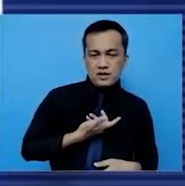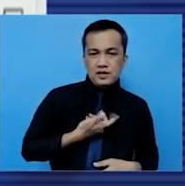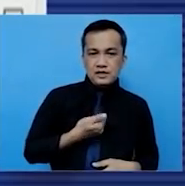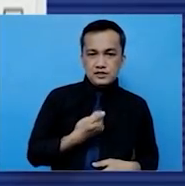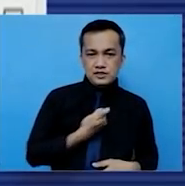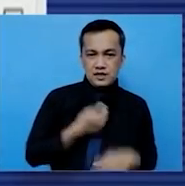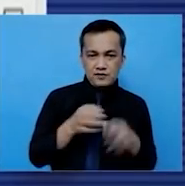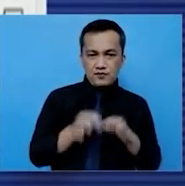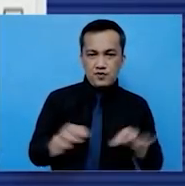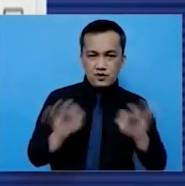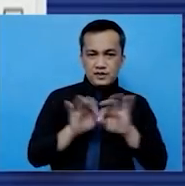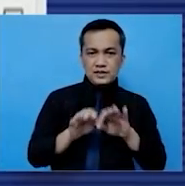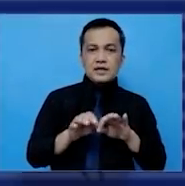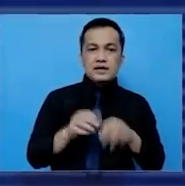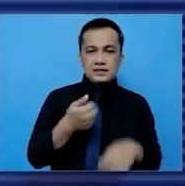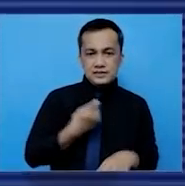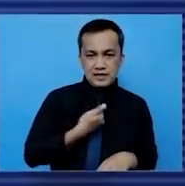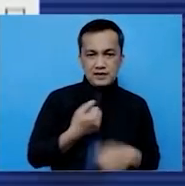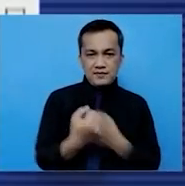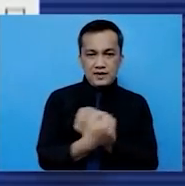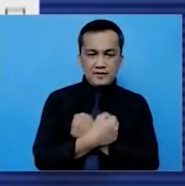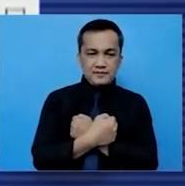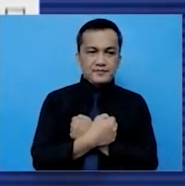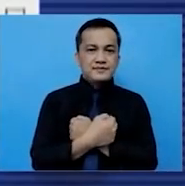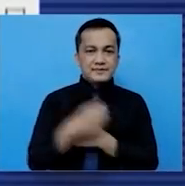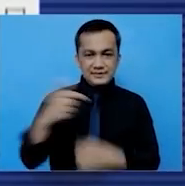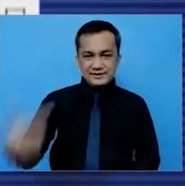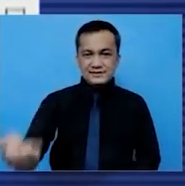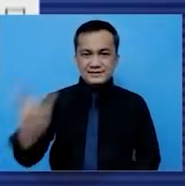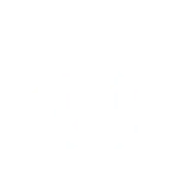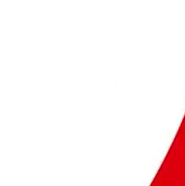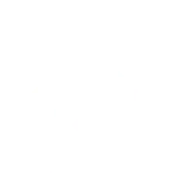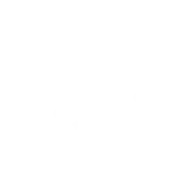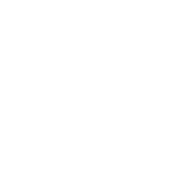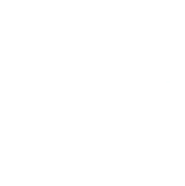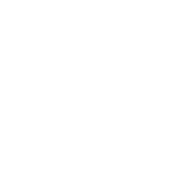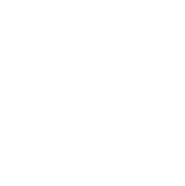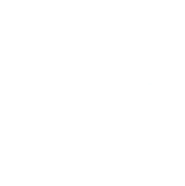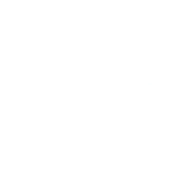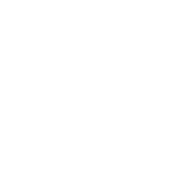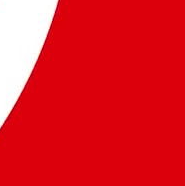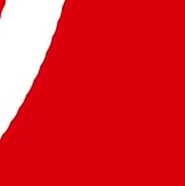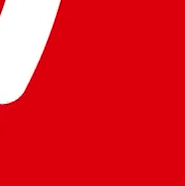Nagbabalita mula sa Frontline, MJ Marfori, News 5.